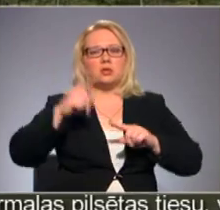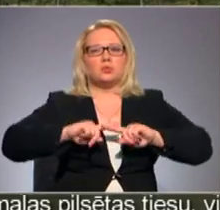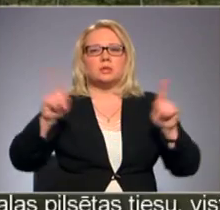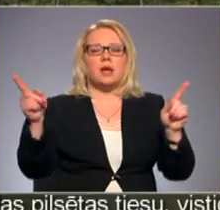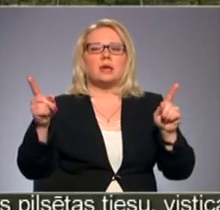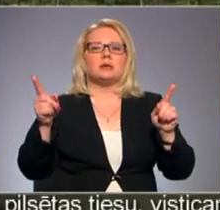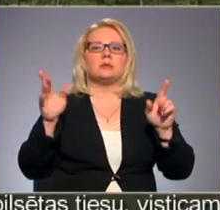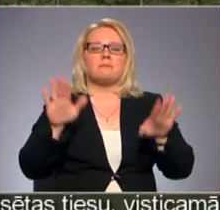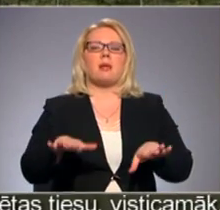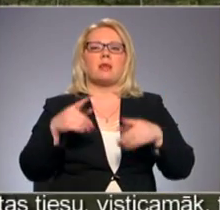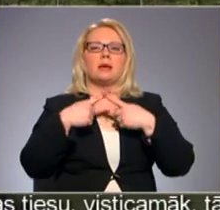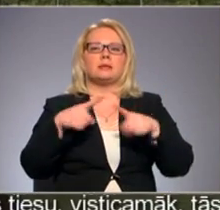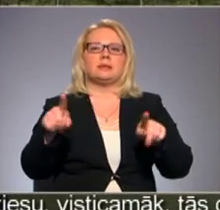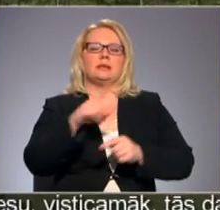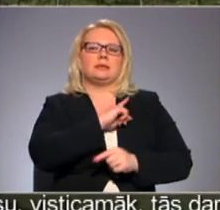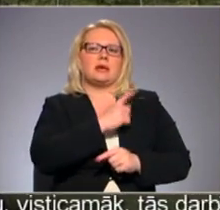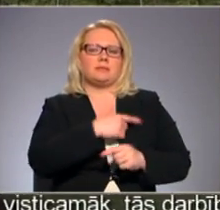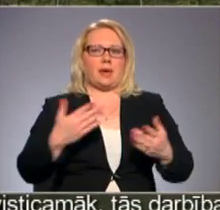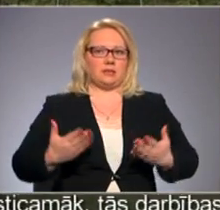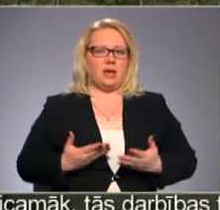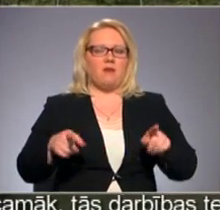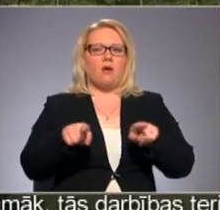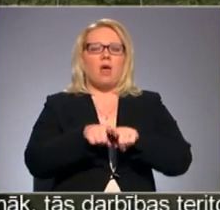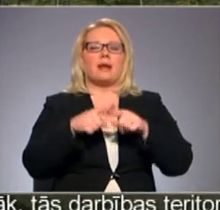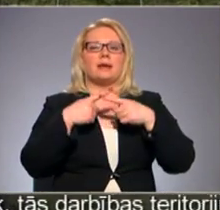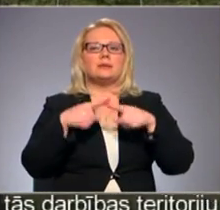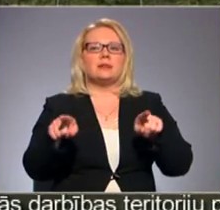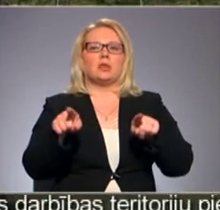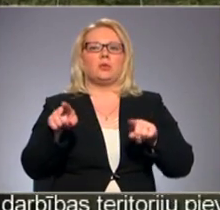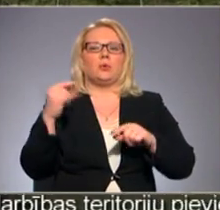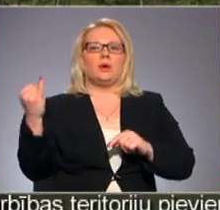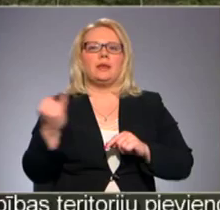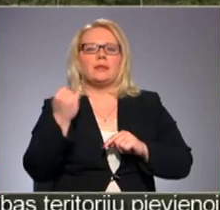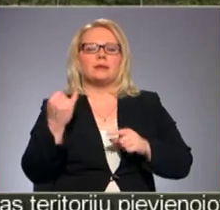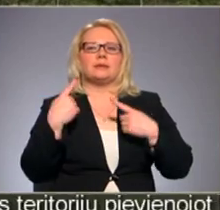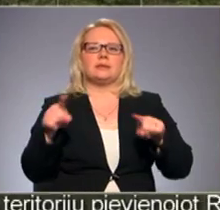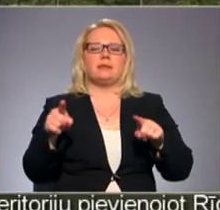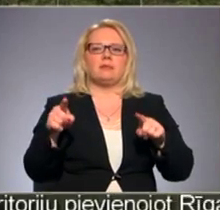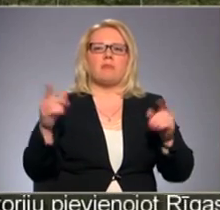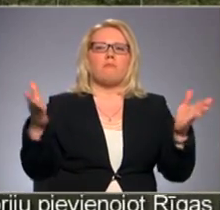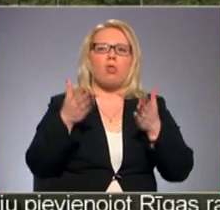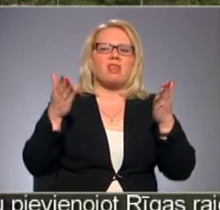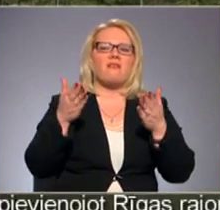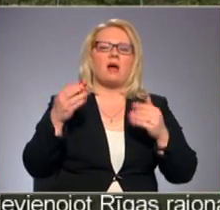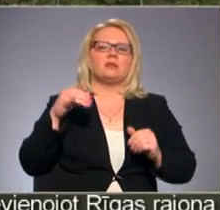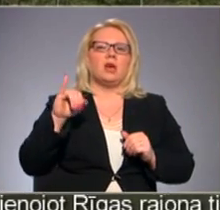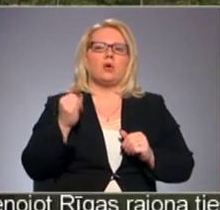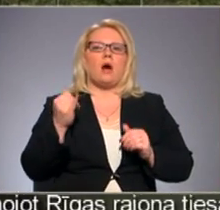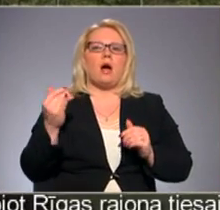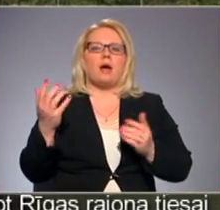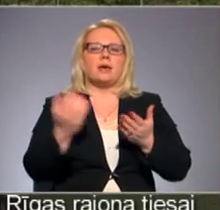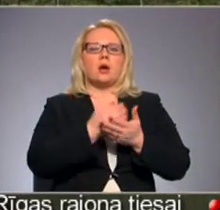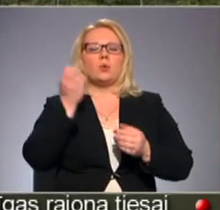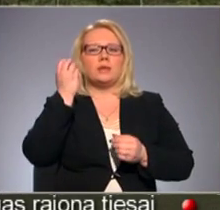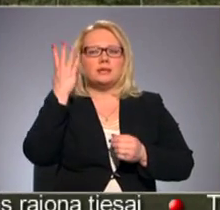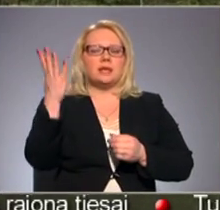pavērt cits iespējas dzīvē un arī citu interesi, citu motivāciju, jo iegūt